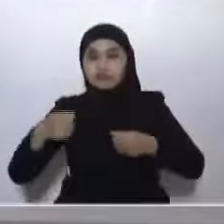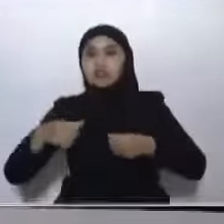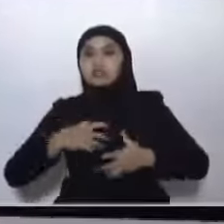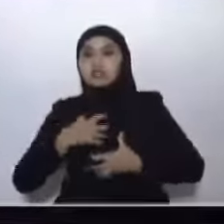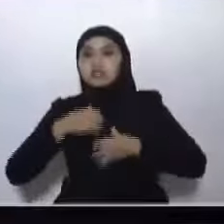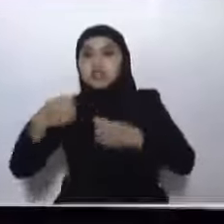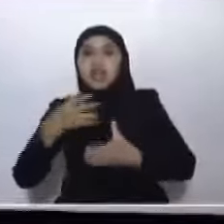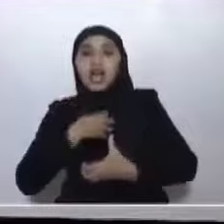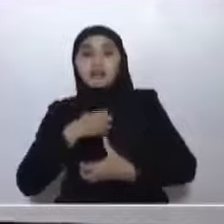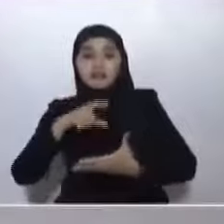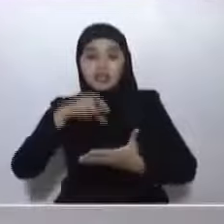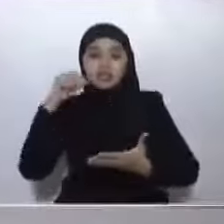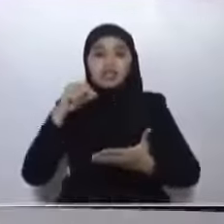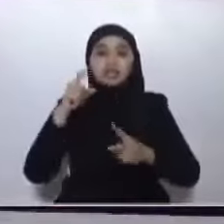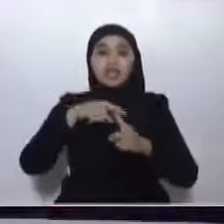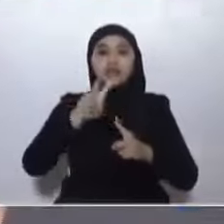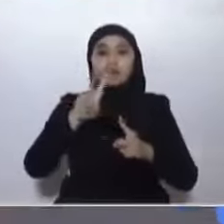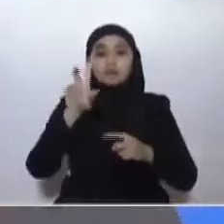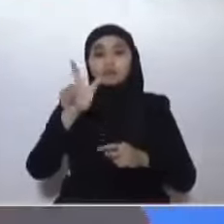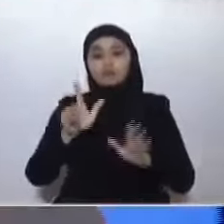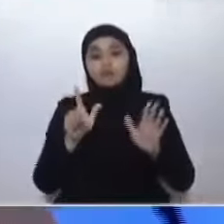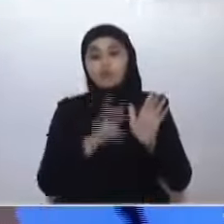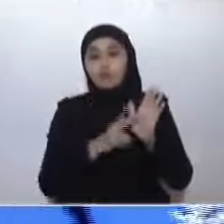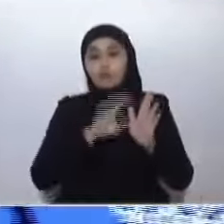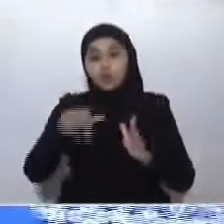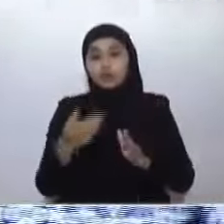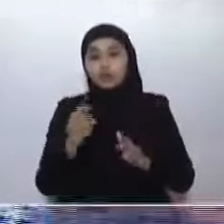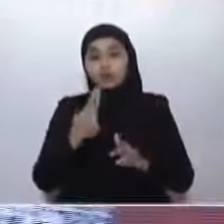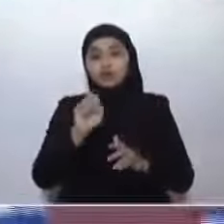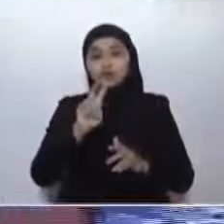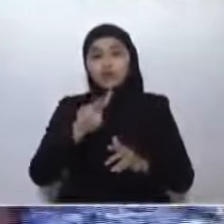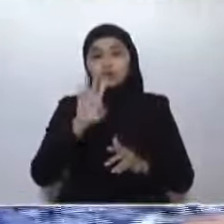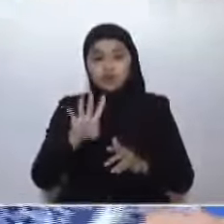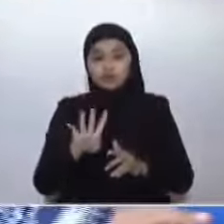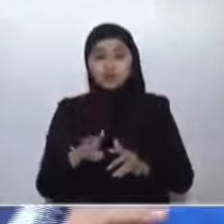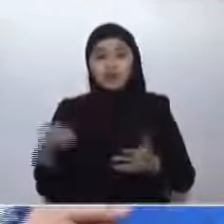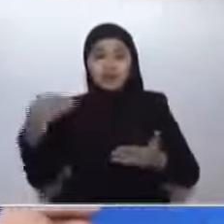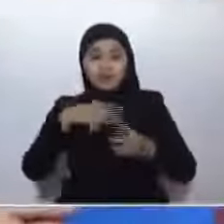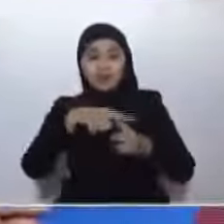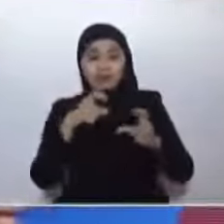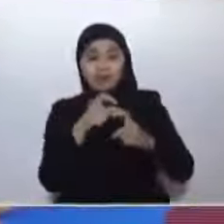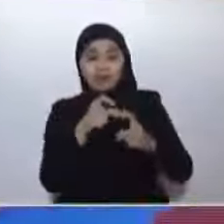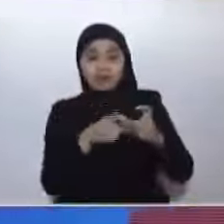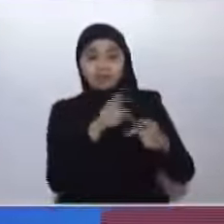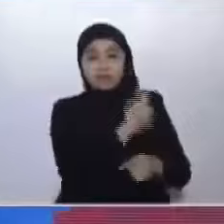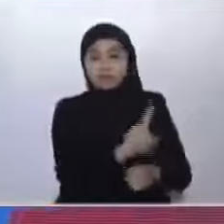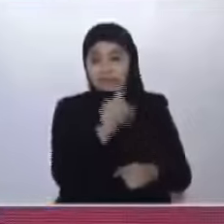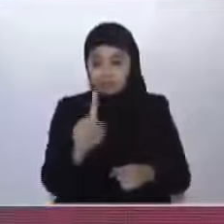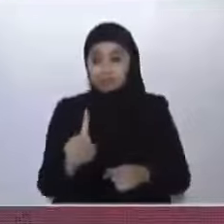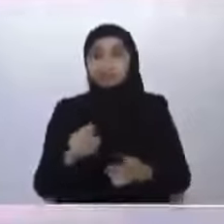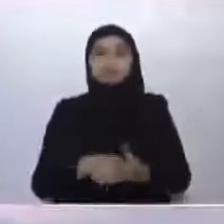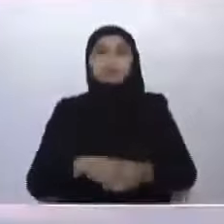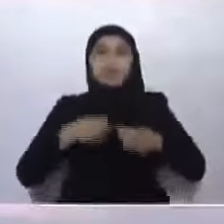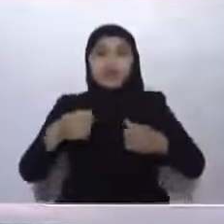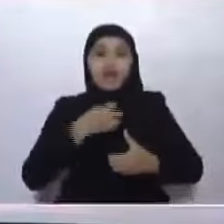2024 27 November 2024 datang ke TPS masing-masing dan Salurkan hak